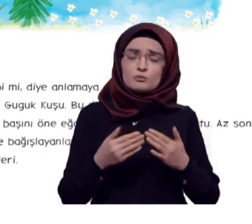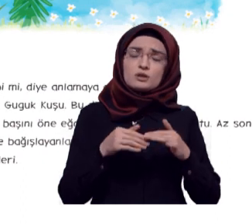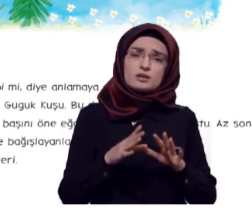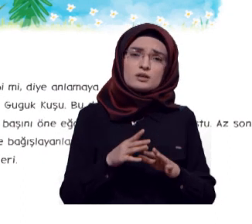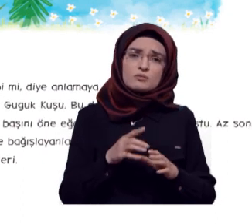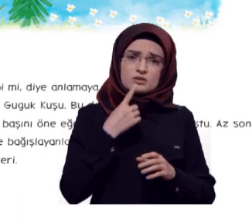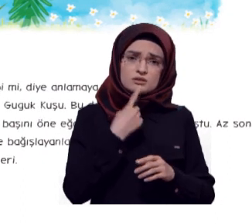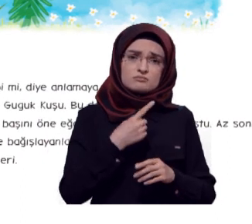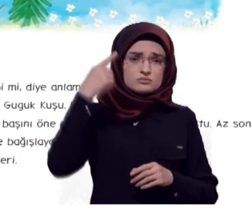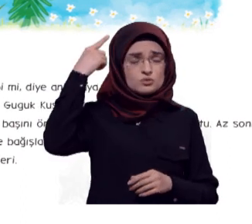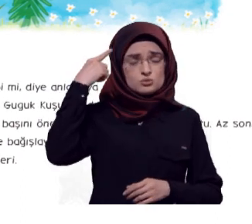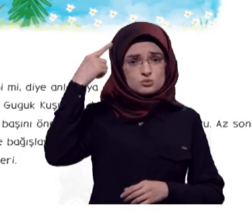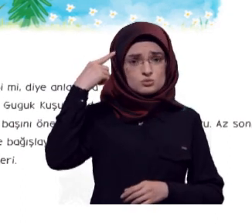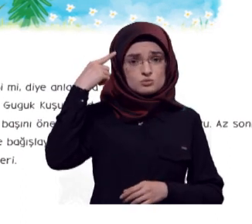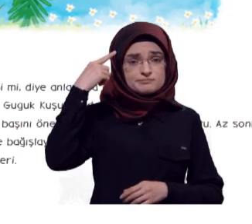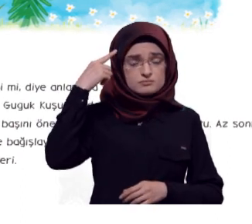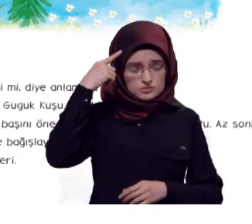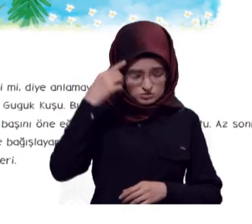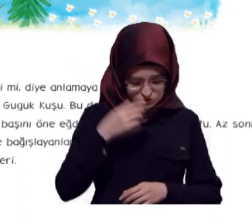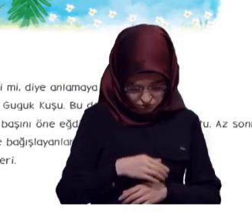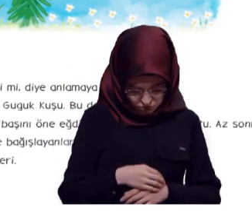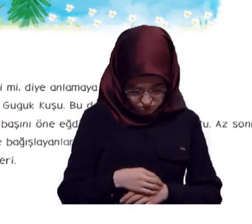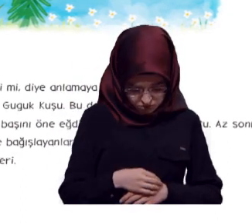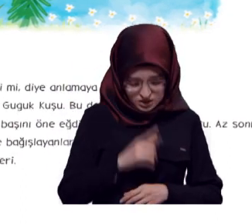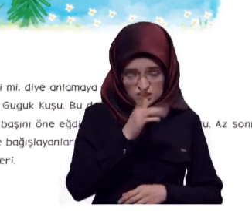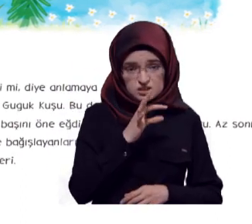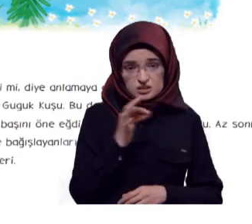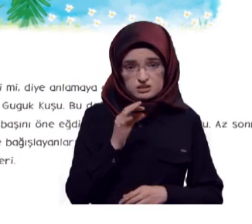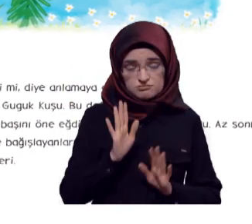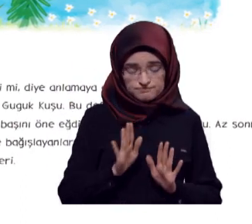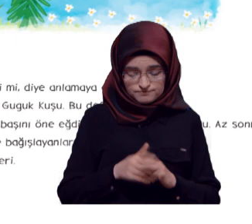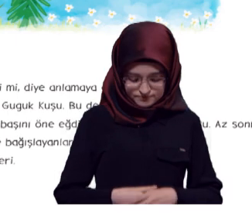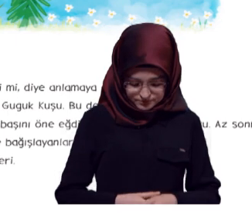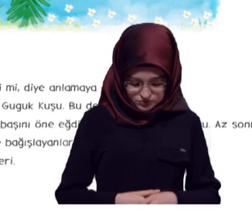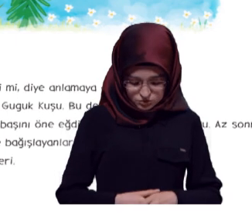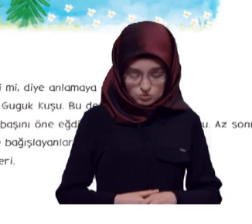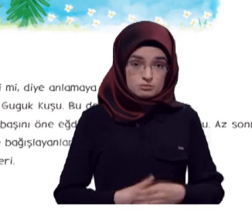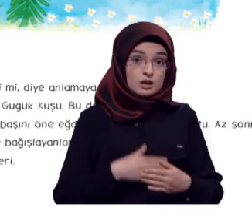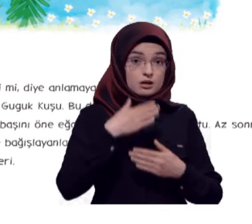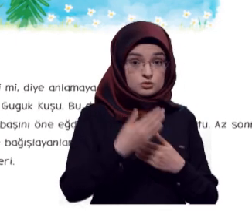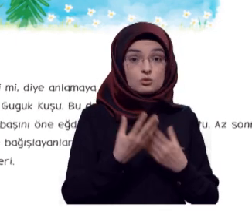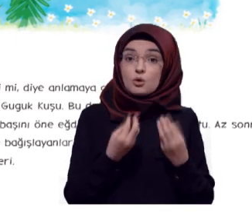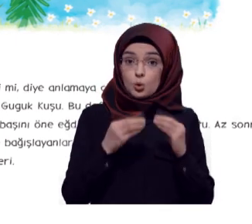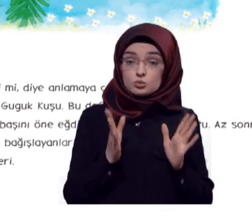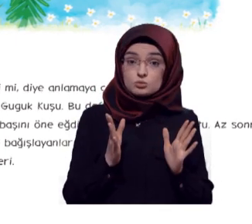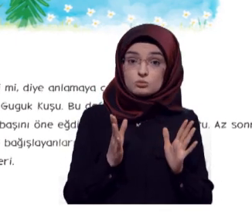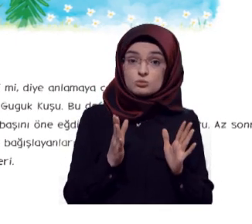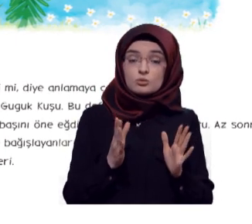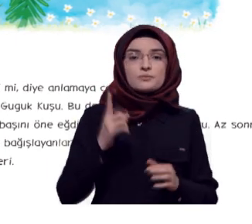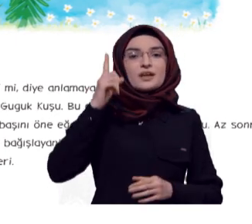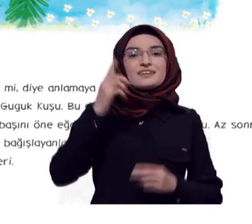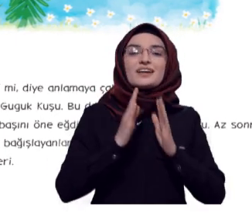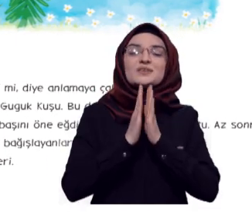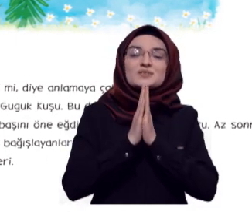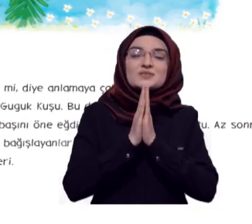edilmezse, diye endişelendi. Başını iyice öne eğdi ve sessizce durdu. Az sonra, olur mu hiç? Allah